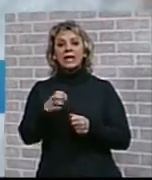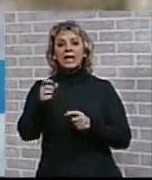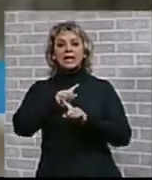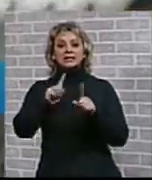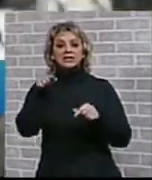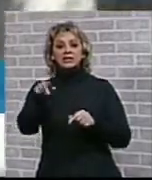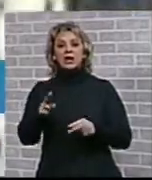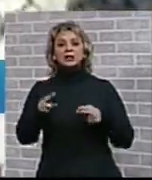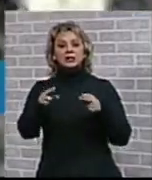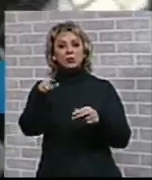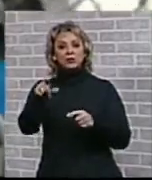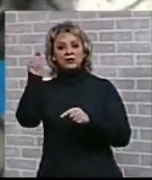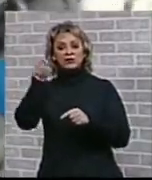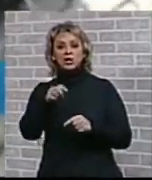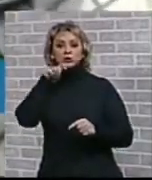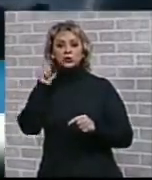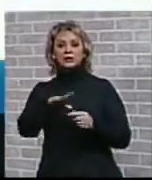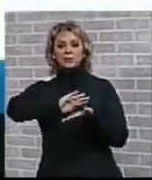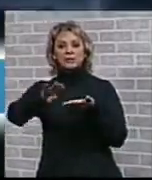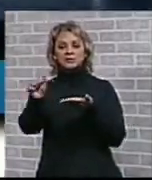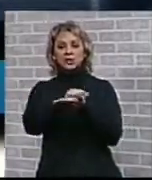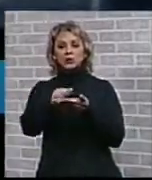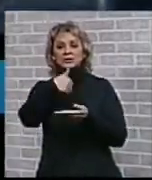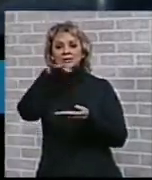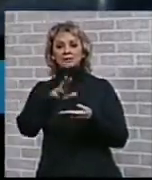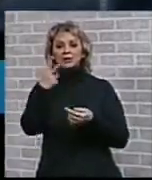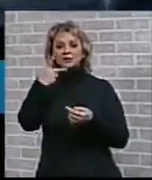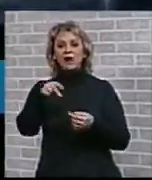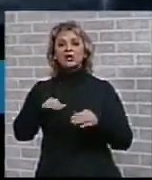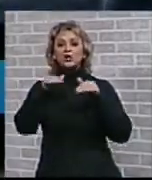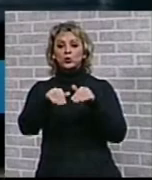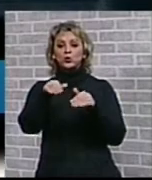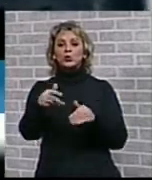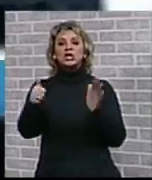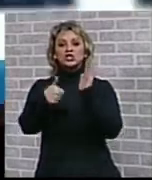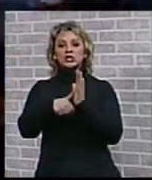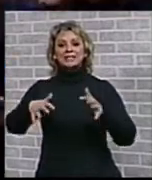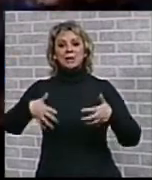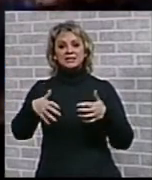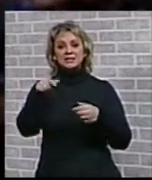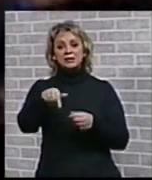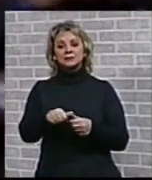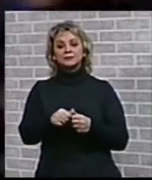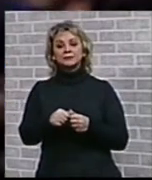Экзотическая контрабанда. Въехать из Украины без документов не смогли 2 кенгуру и 6 обезьян.